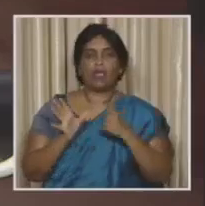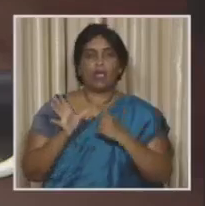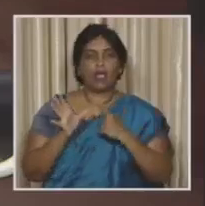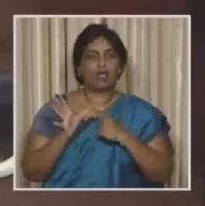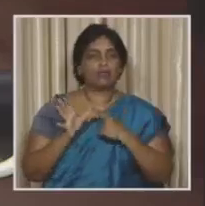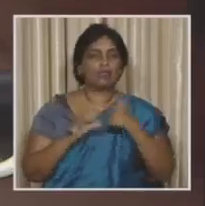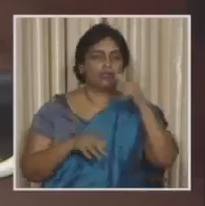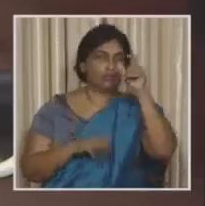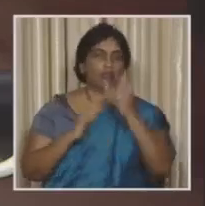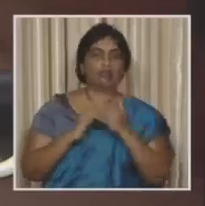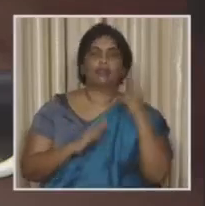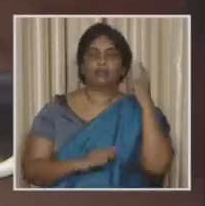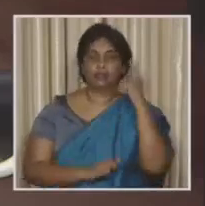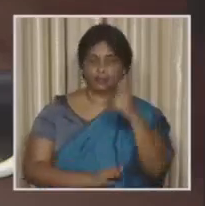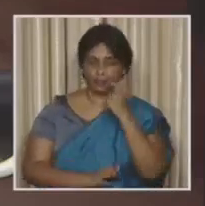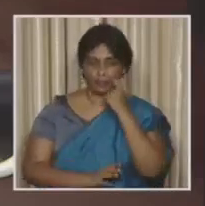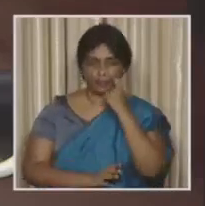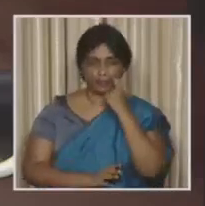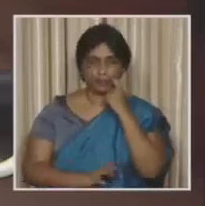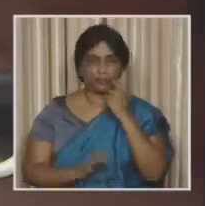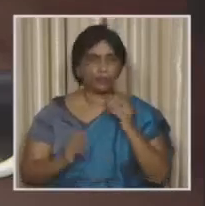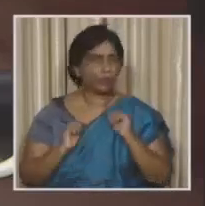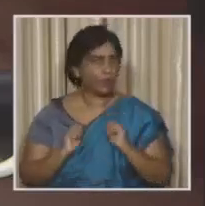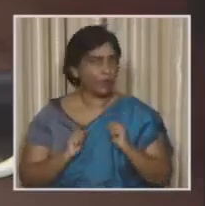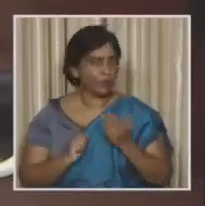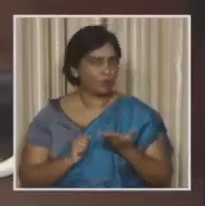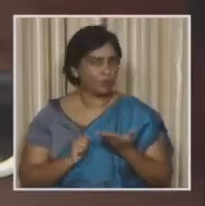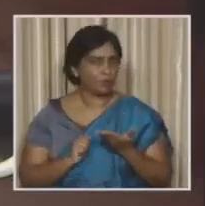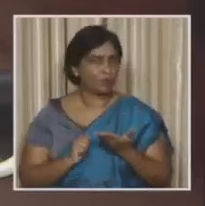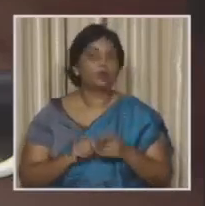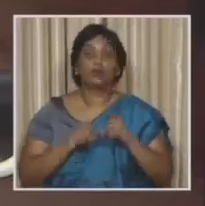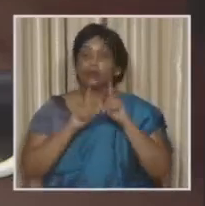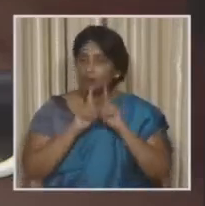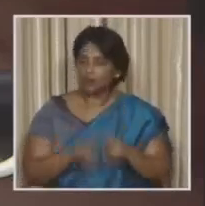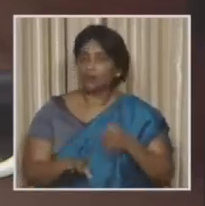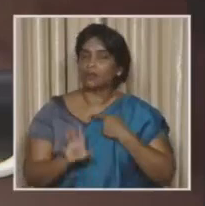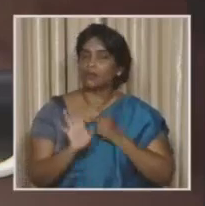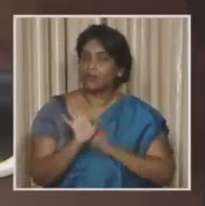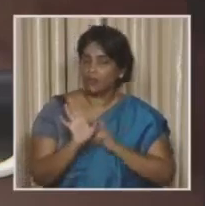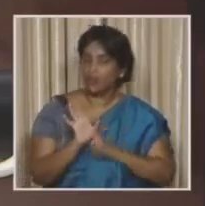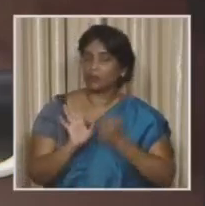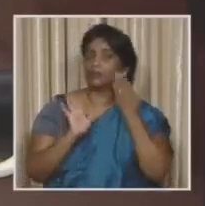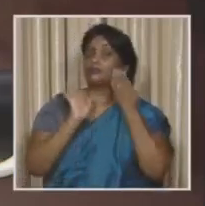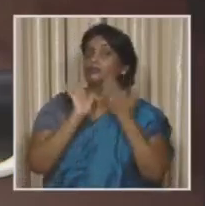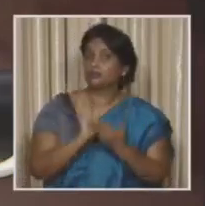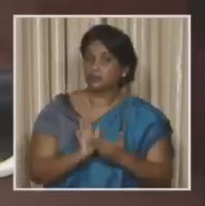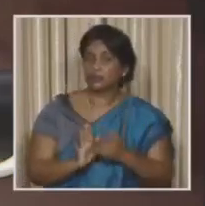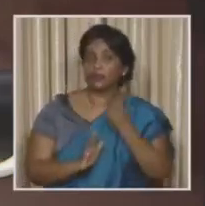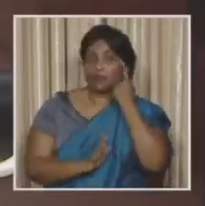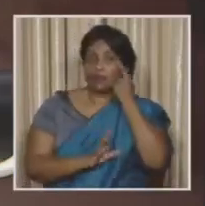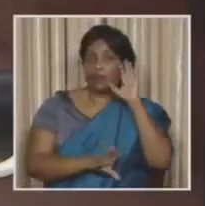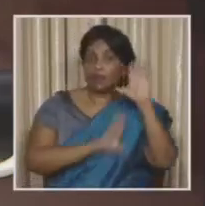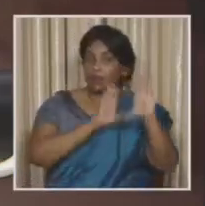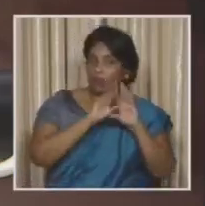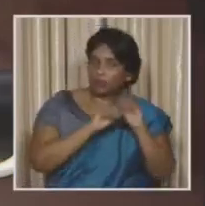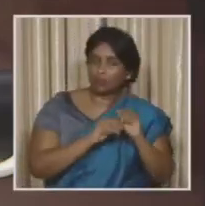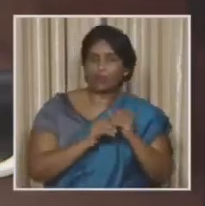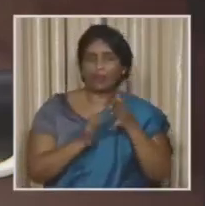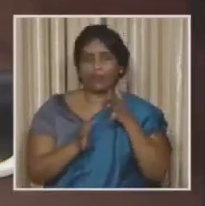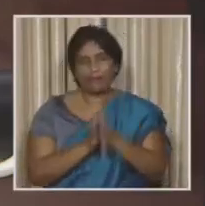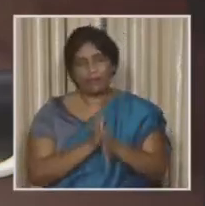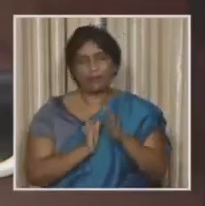ගෙදර. කොහොමද එහෙම වෙන්නේ? ඒ නිසා මා හැමදාම පෙන්වා දෙන්නේ බුද්ධි තොරතුරු විය හැකි වැරදෙන්න